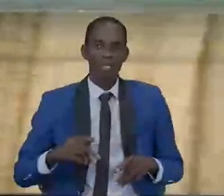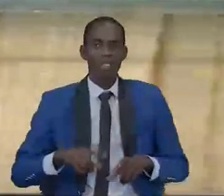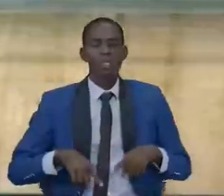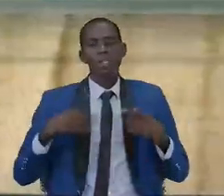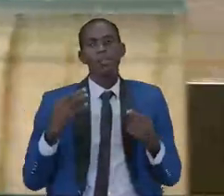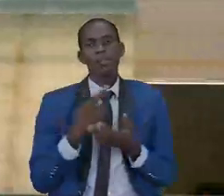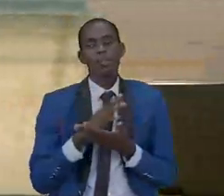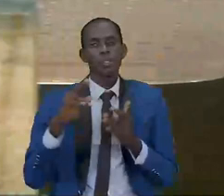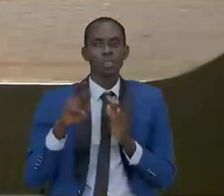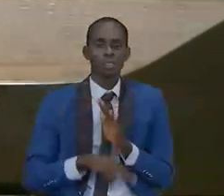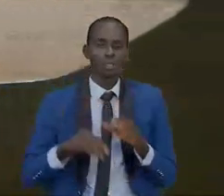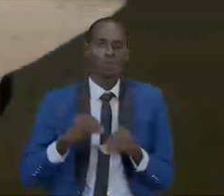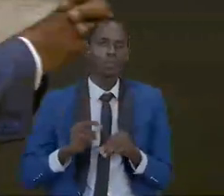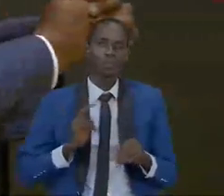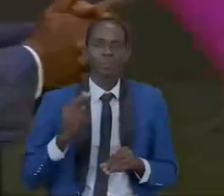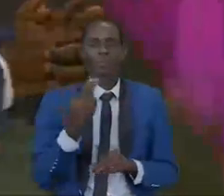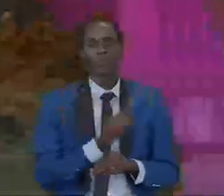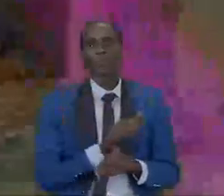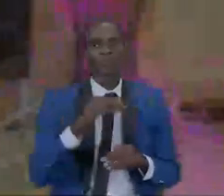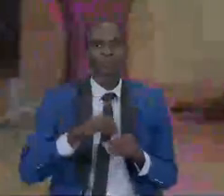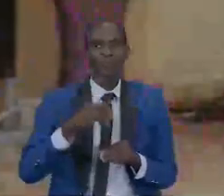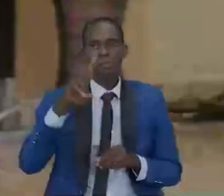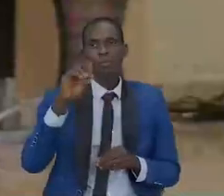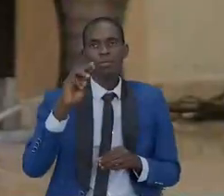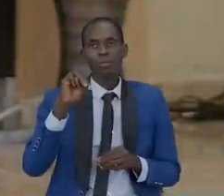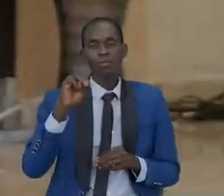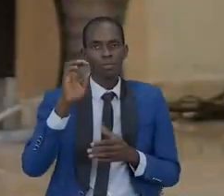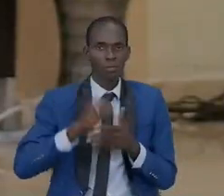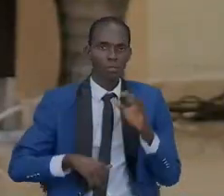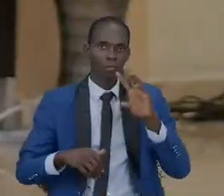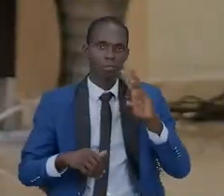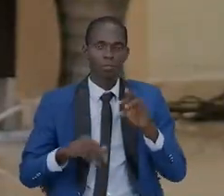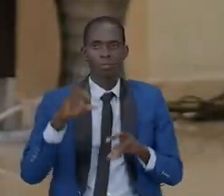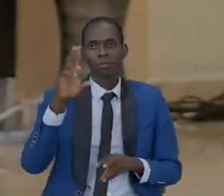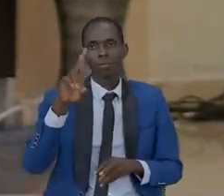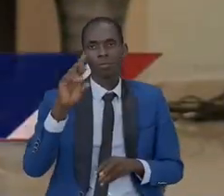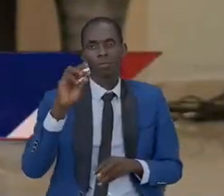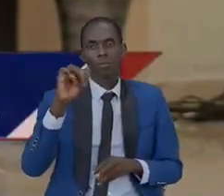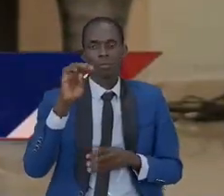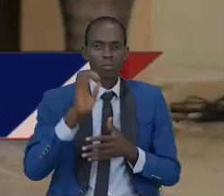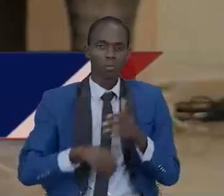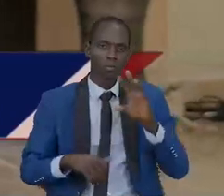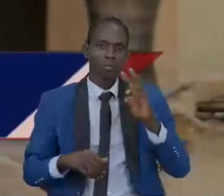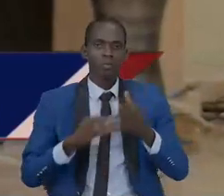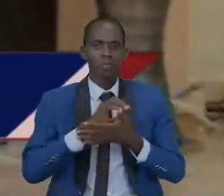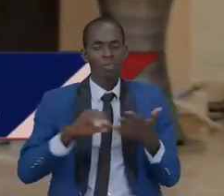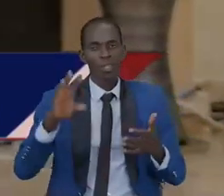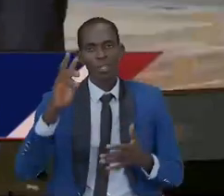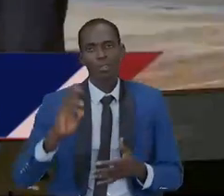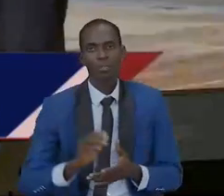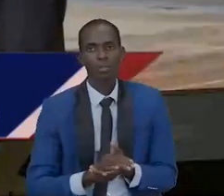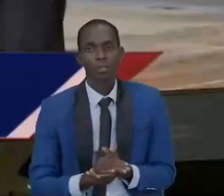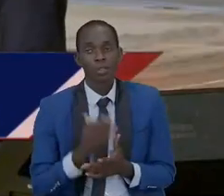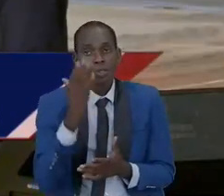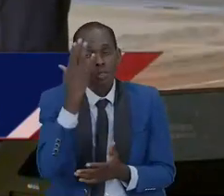vie que nous nous voyons dans romain chapitre 6 remettre chapitre 6 verset 6